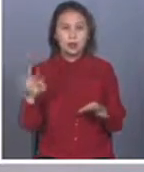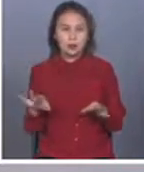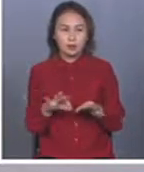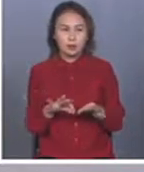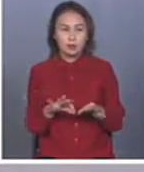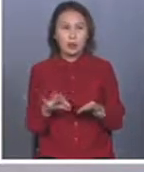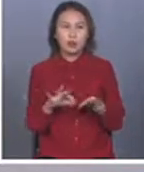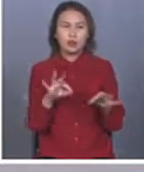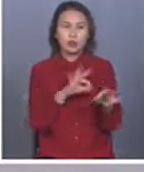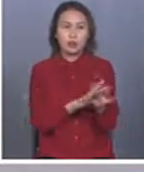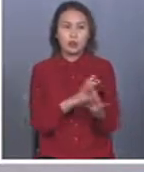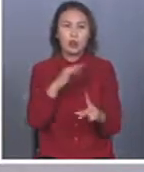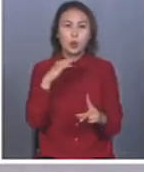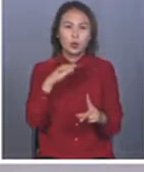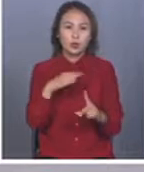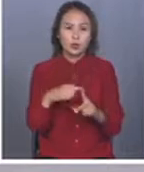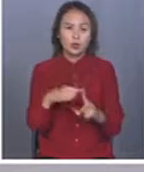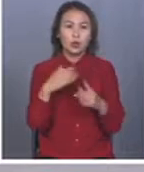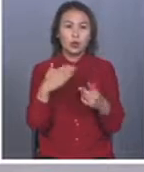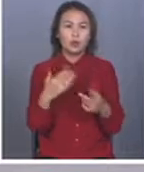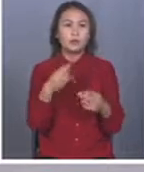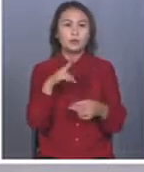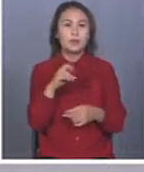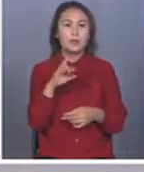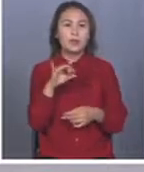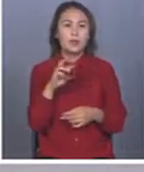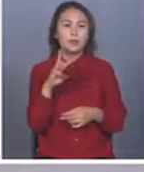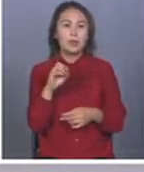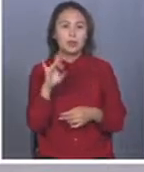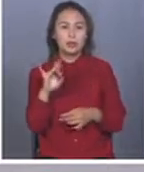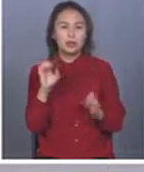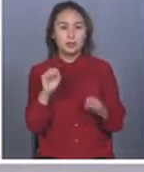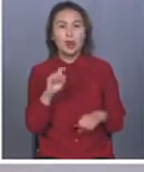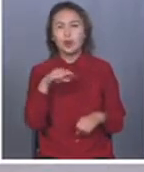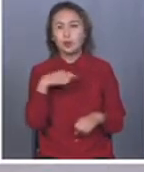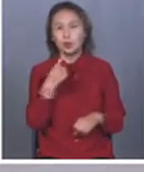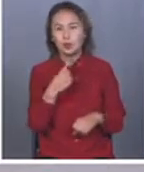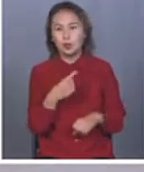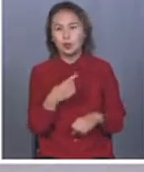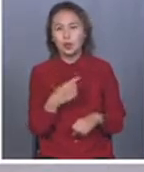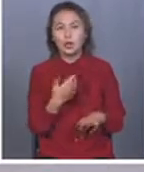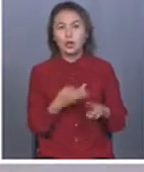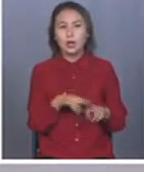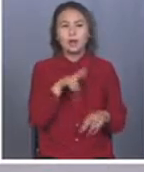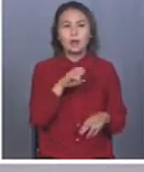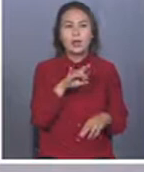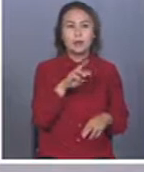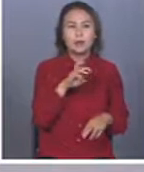ұзындықтарын қоссақ, онда осыны периметр деп түсінсек болады екен. Яғни тағы да қайталайық, периметр дегеніміз